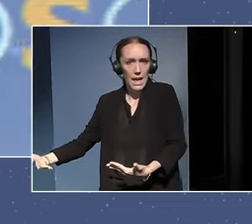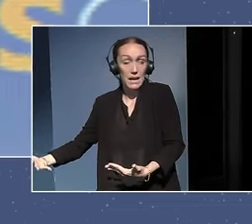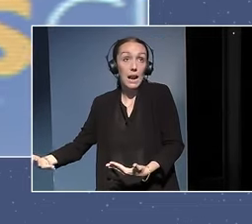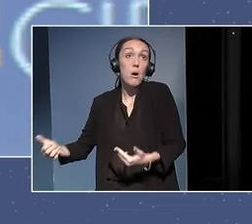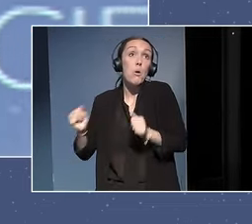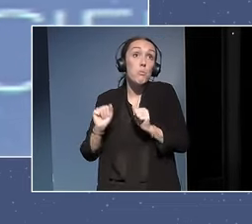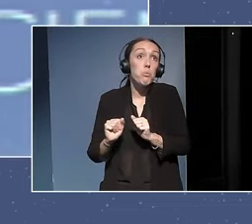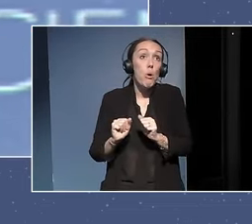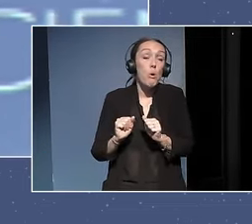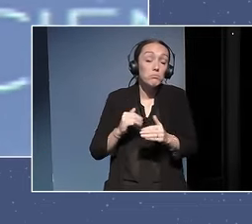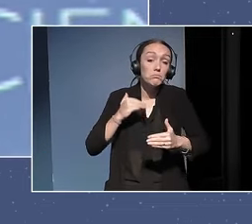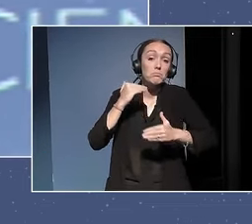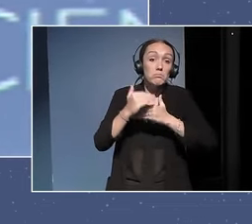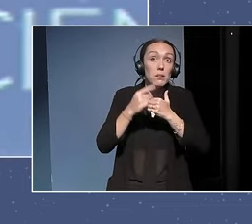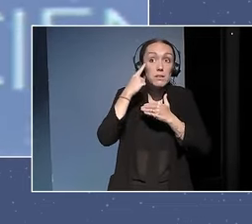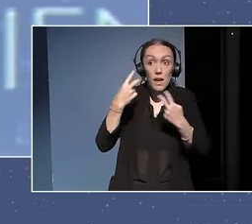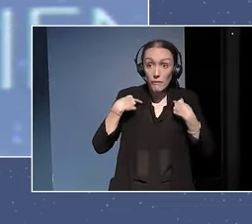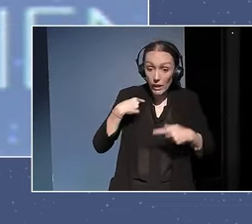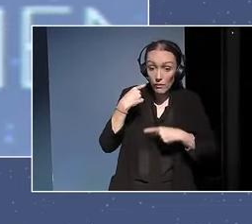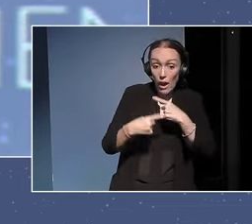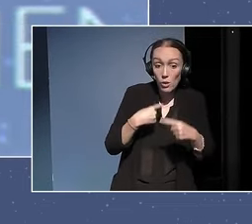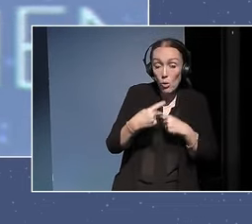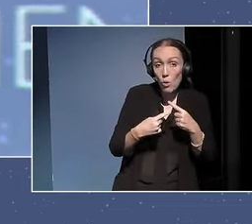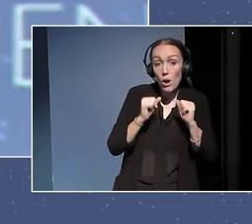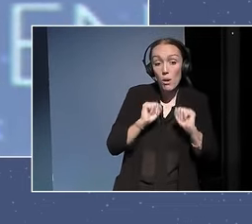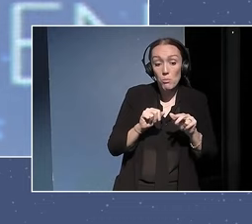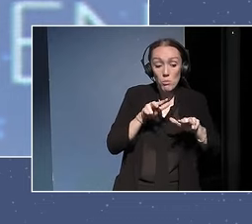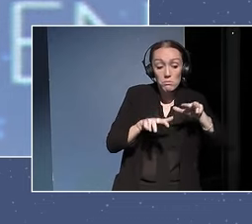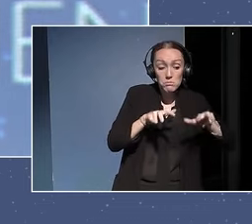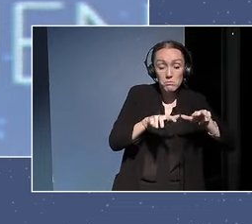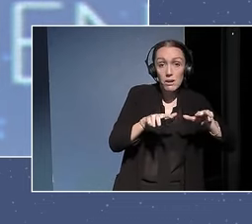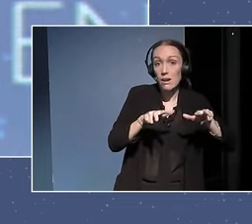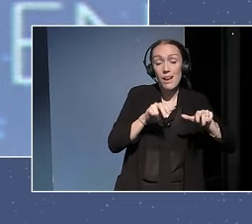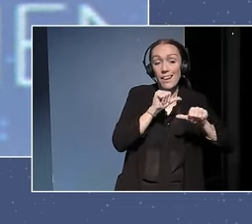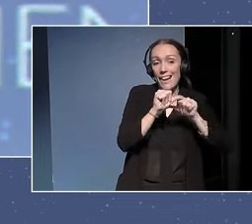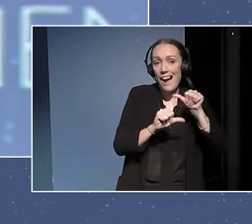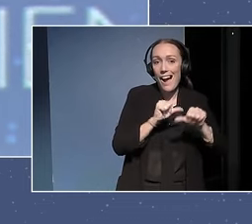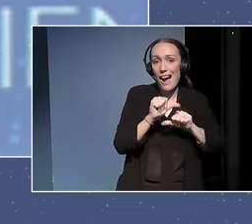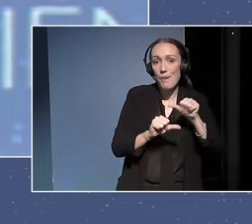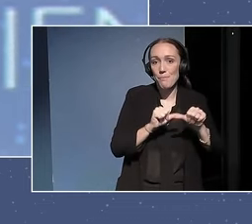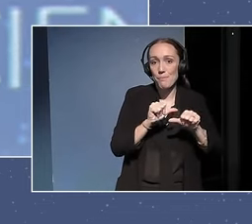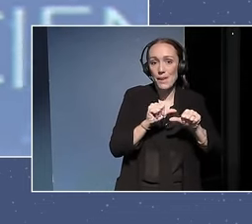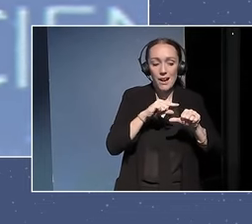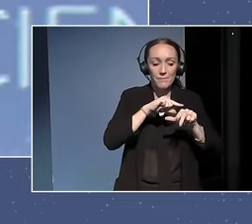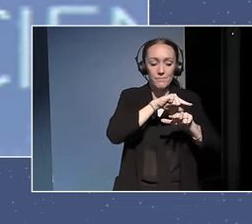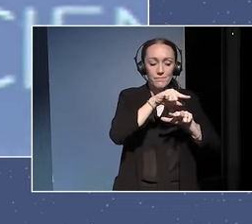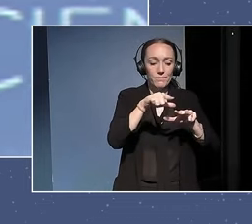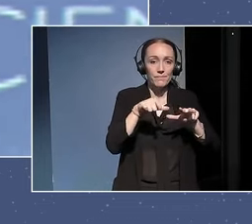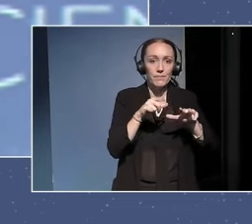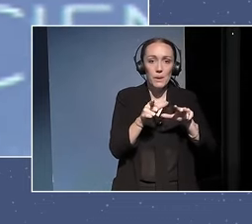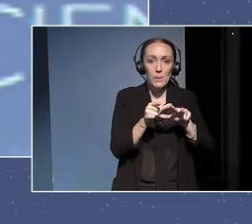Ma magari se fossero sopravvissuti forse avrebbero perso quella car caratteristica sarebbero si sarebbero ridotte